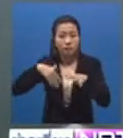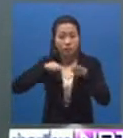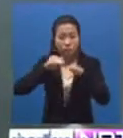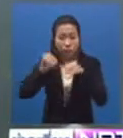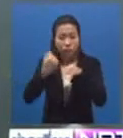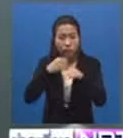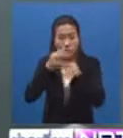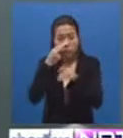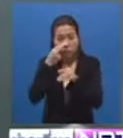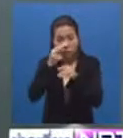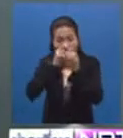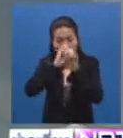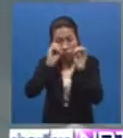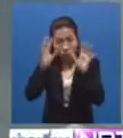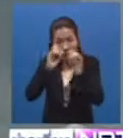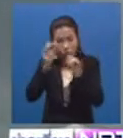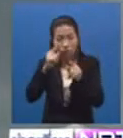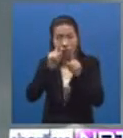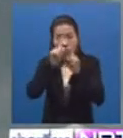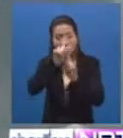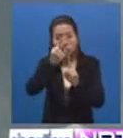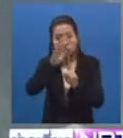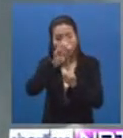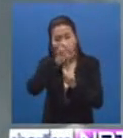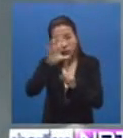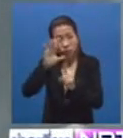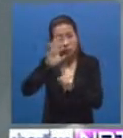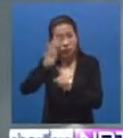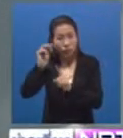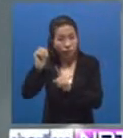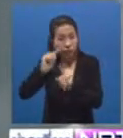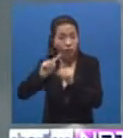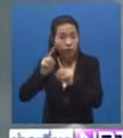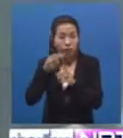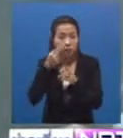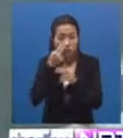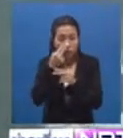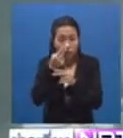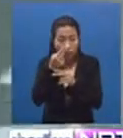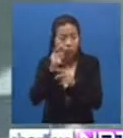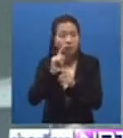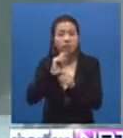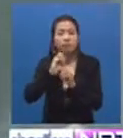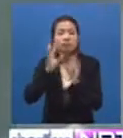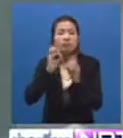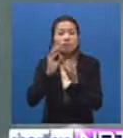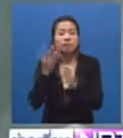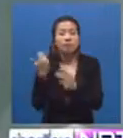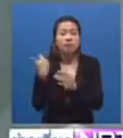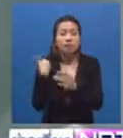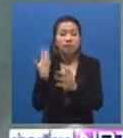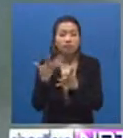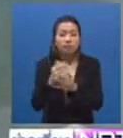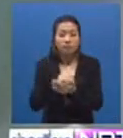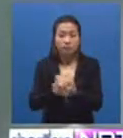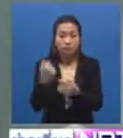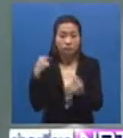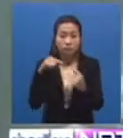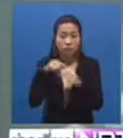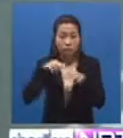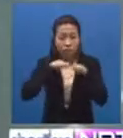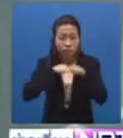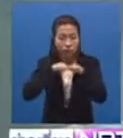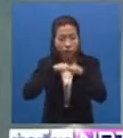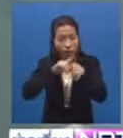ทัศนวิสัยในการมองเห็นเหลือเพียง 400เมตรบางเส้นทางที่ผ่านหุบเขาระยะมองเห็นไม่ถึง 100เมตรโดยอุณหภูมิพื้นราบ